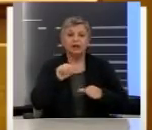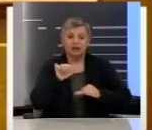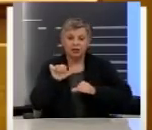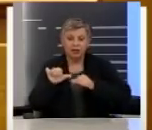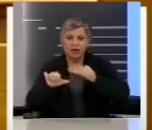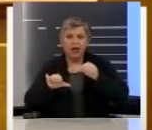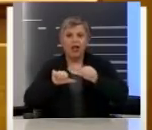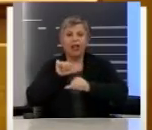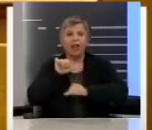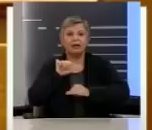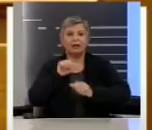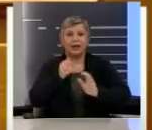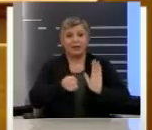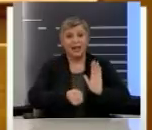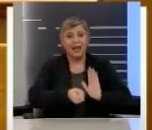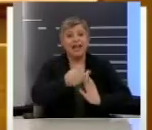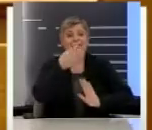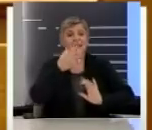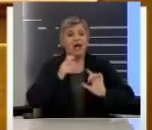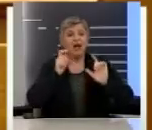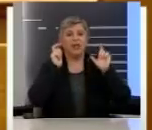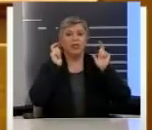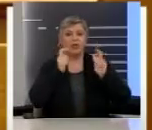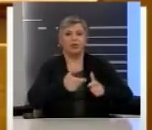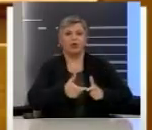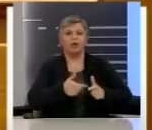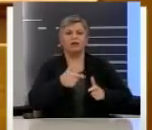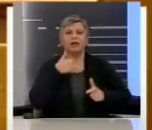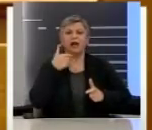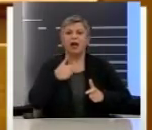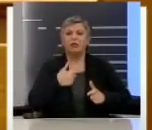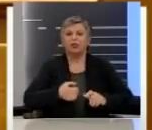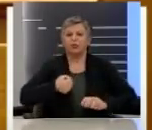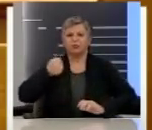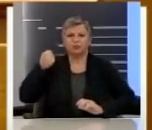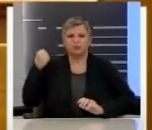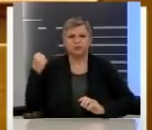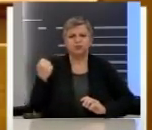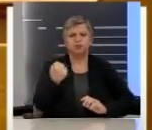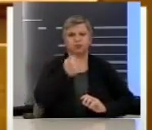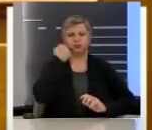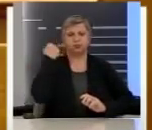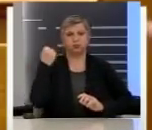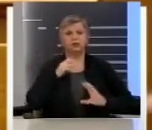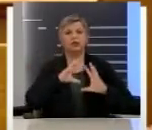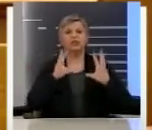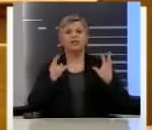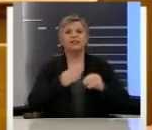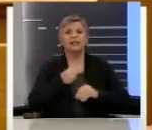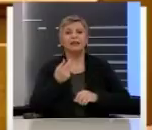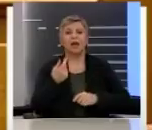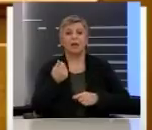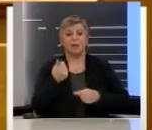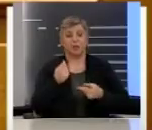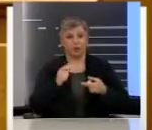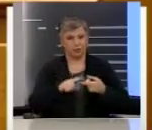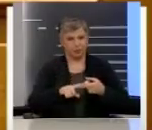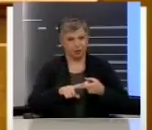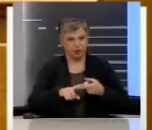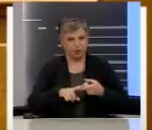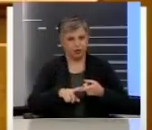Δημοκρατία, σε ένα υβρίδιο νεοφιλελεύθερου φανατισμού στην οικονομία και ακραίου δεξιού